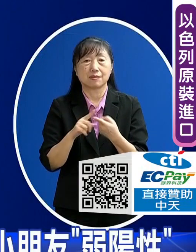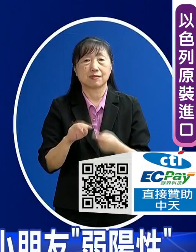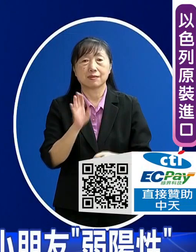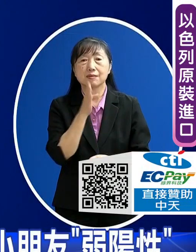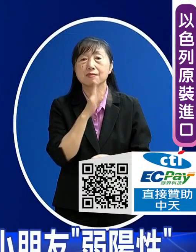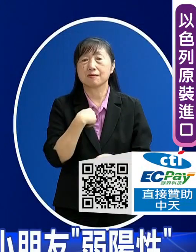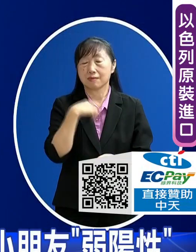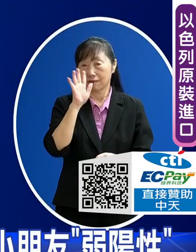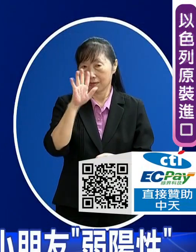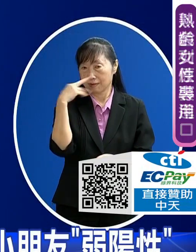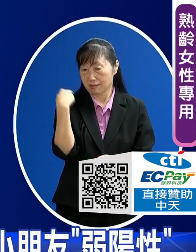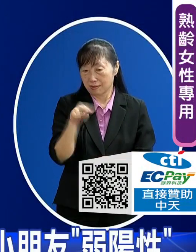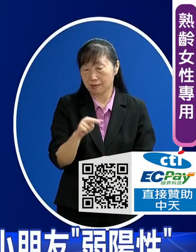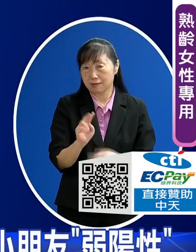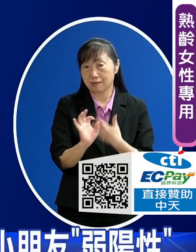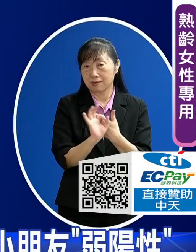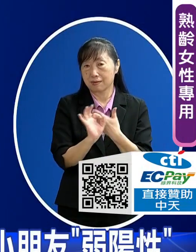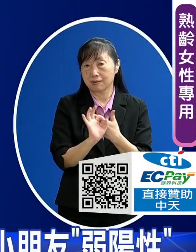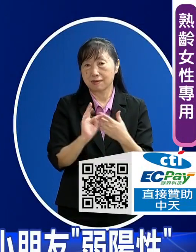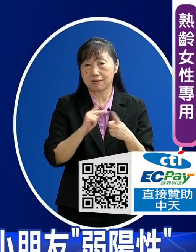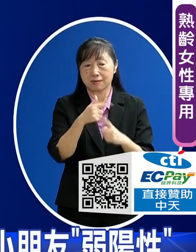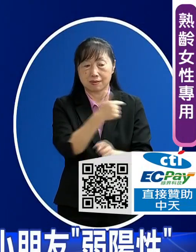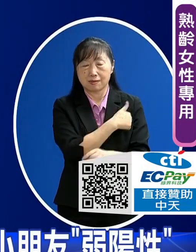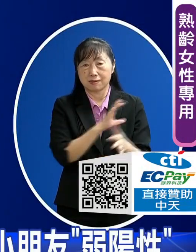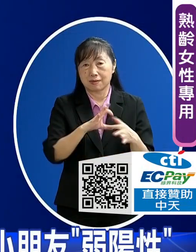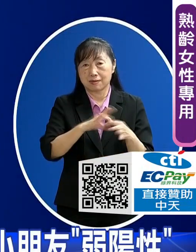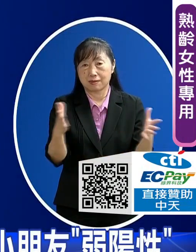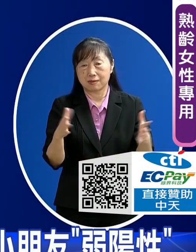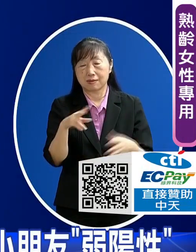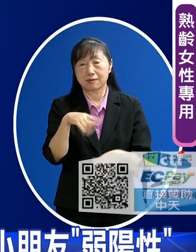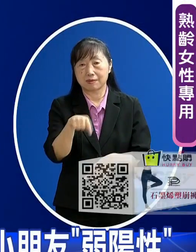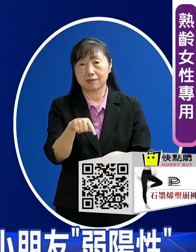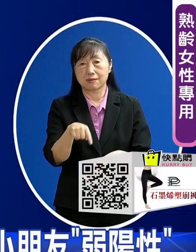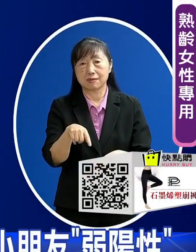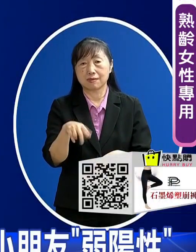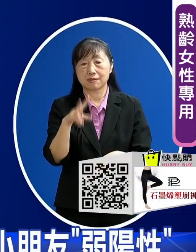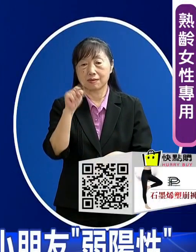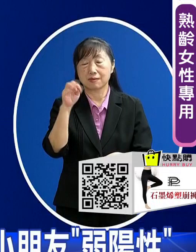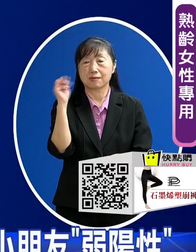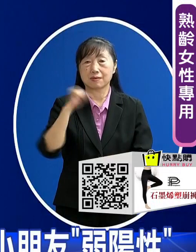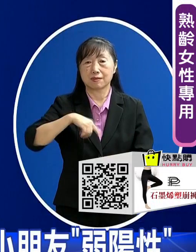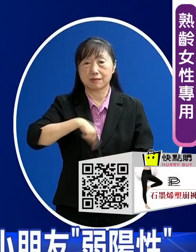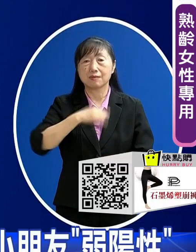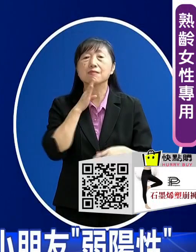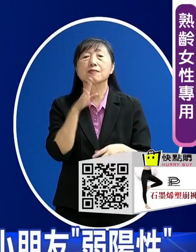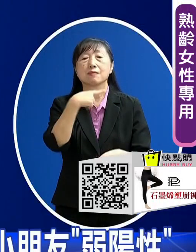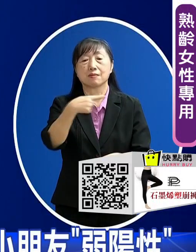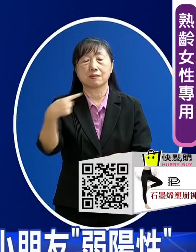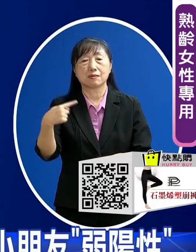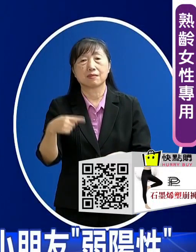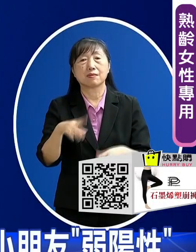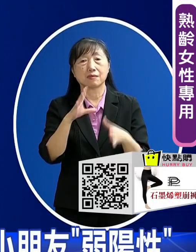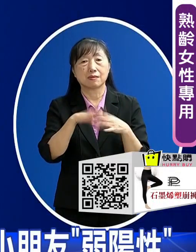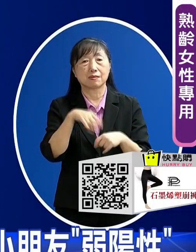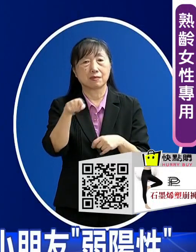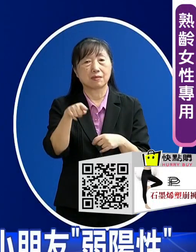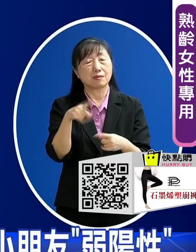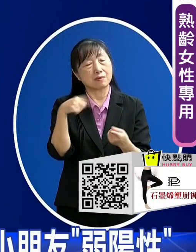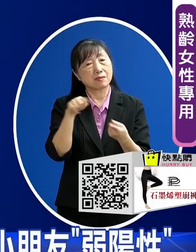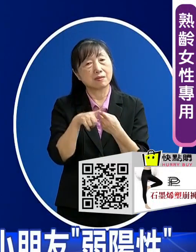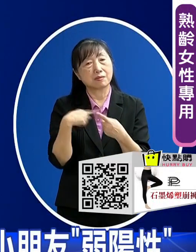再进一步测那个跟疫苗无关的这个 N 抗体的话，2位都是属于阴性，表示说应该感染也不是太